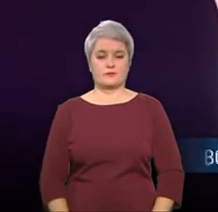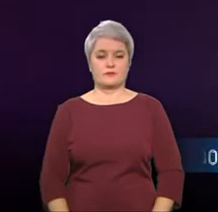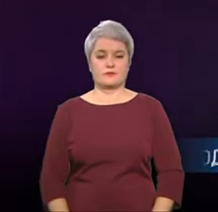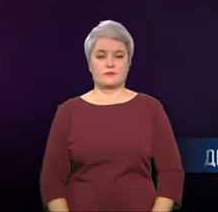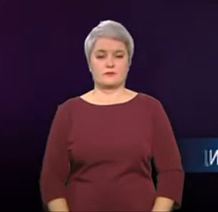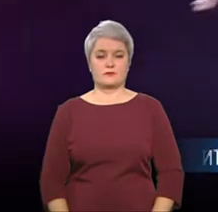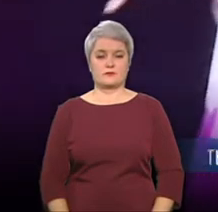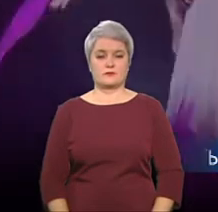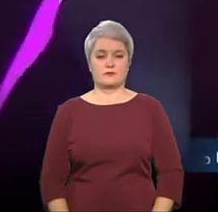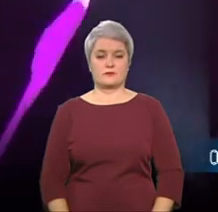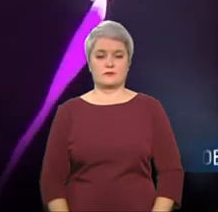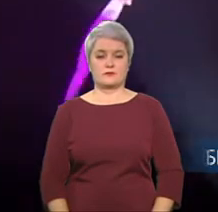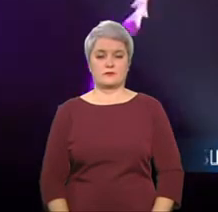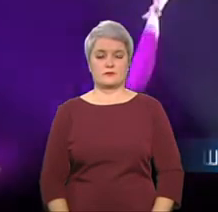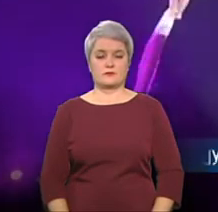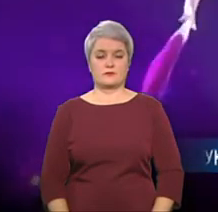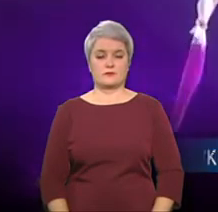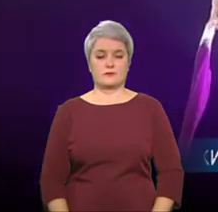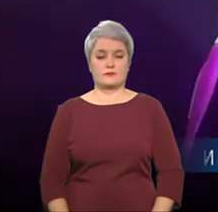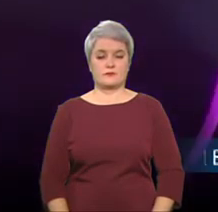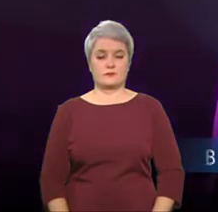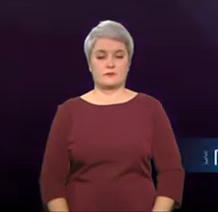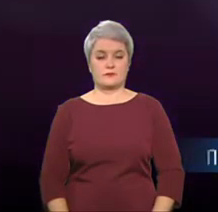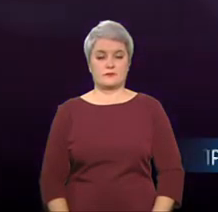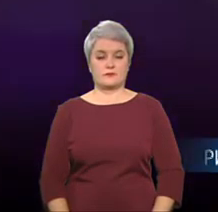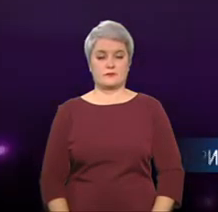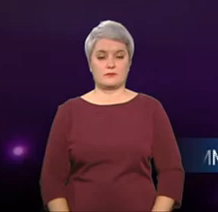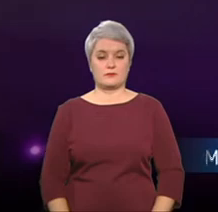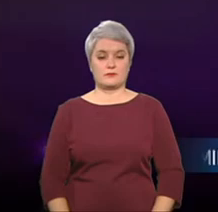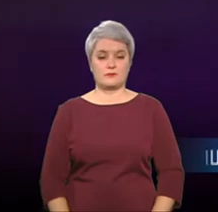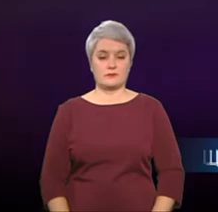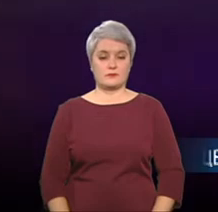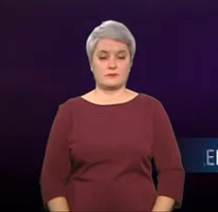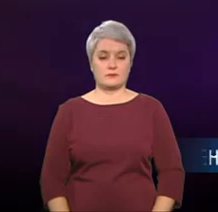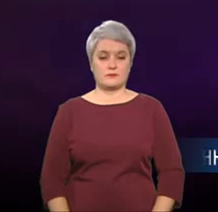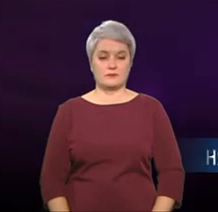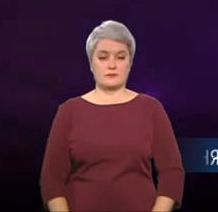Лілія Гончарук та Нікіта Жеребцов. Новини на Суспільному.